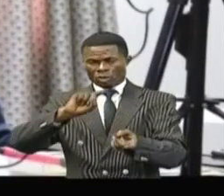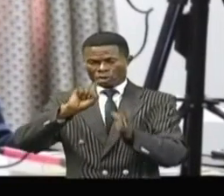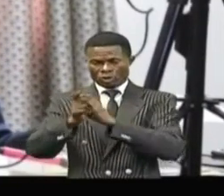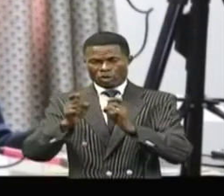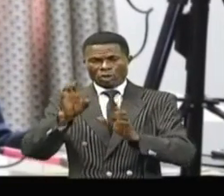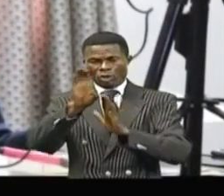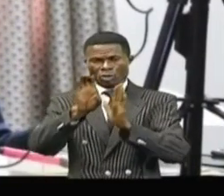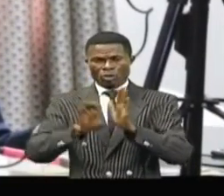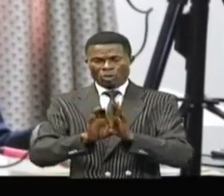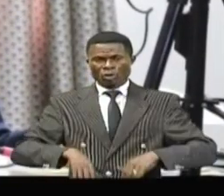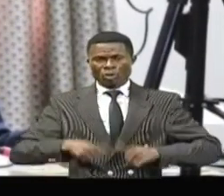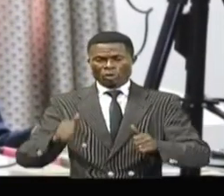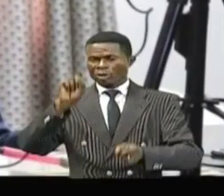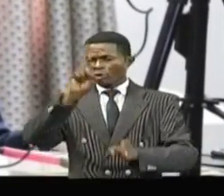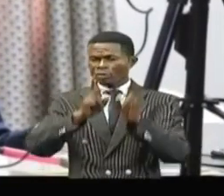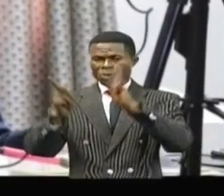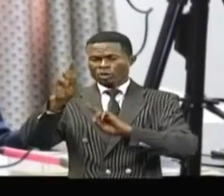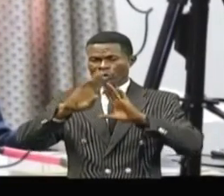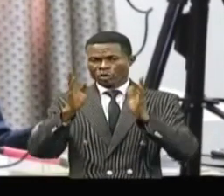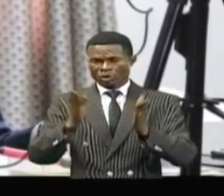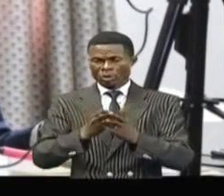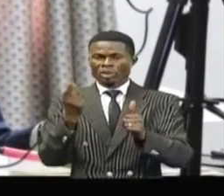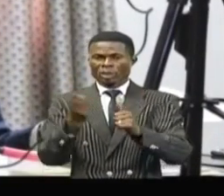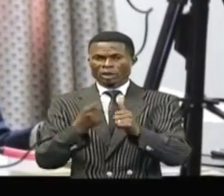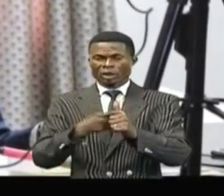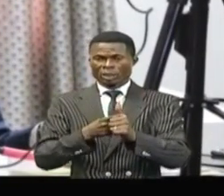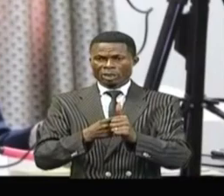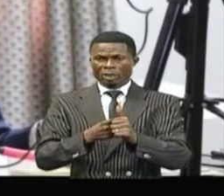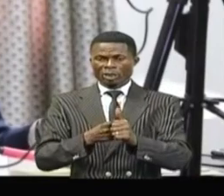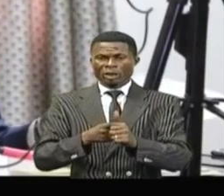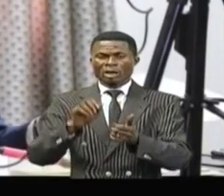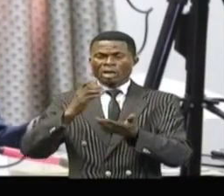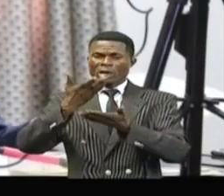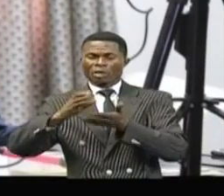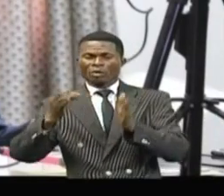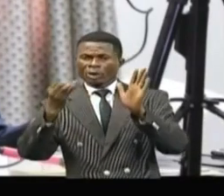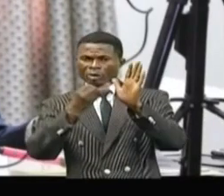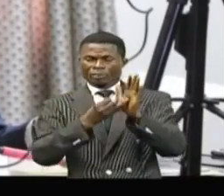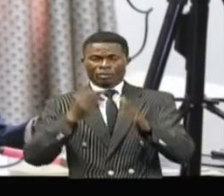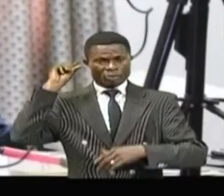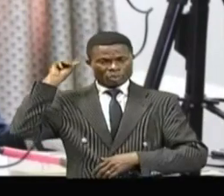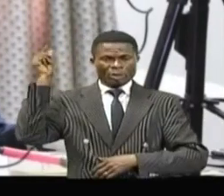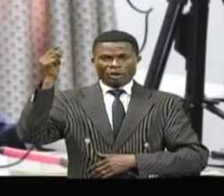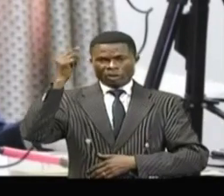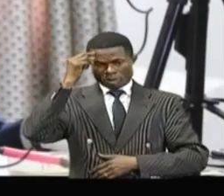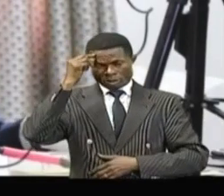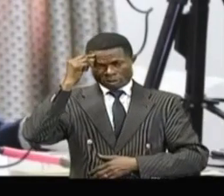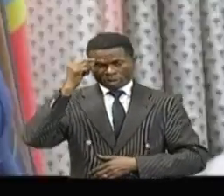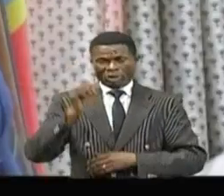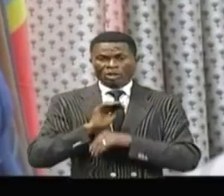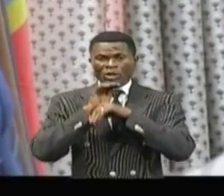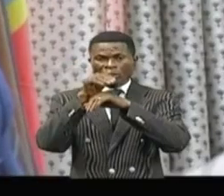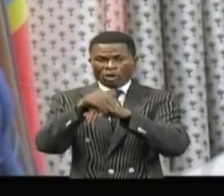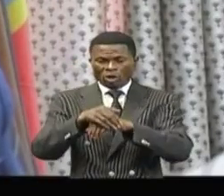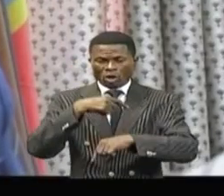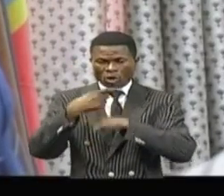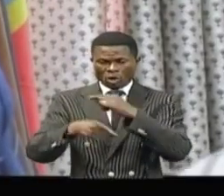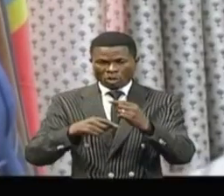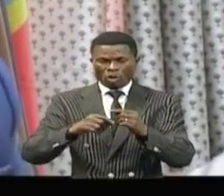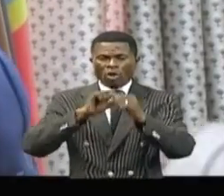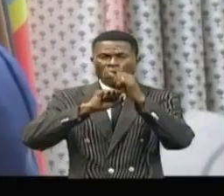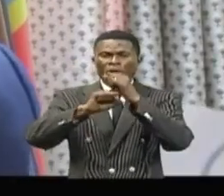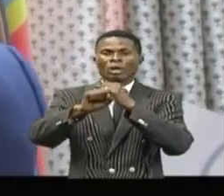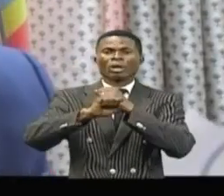conditions de vie des populations, particulièrement dans le pilier 7, le gouvernement a pris l'engagement de lancer, de